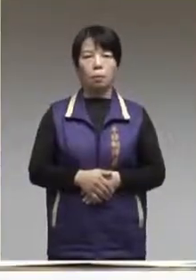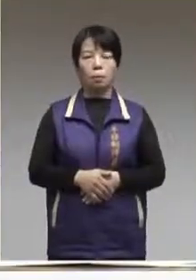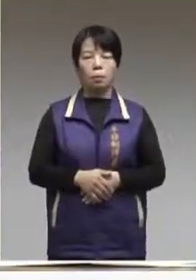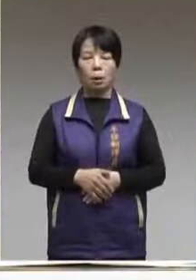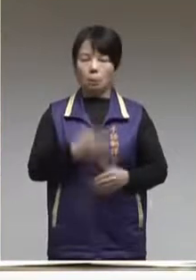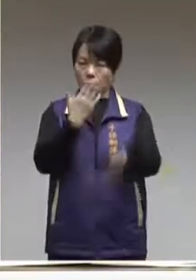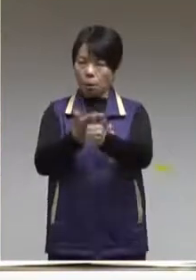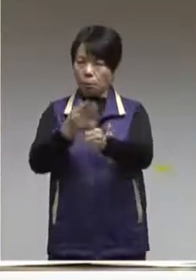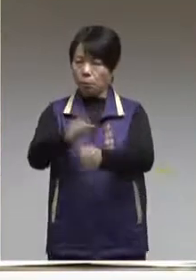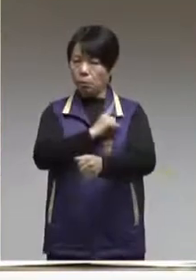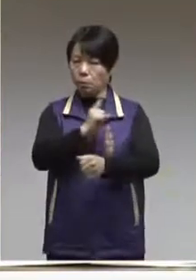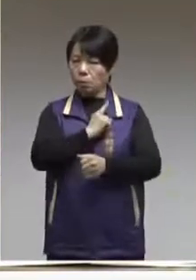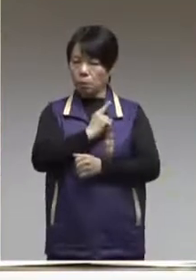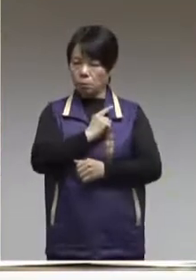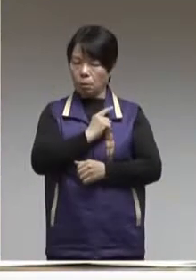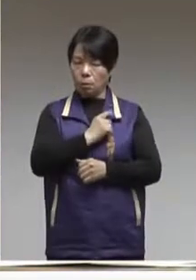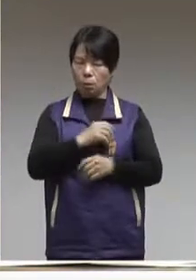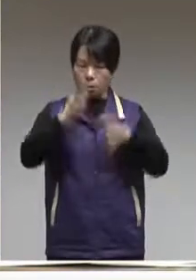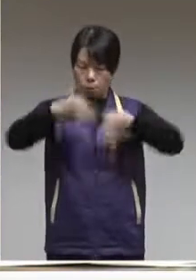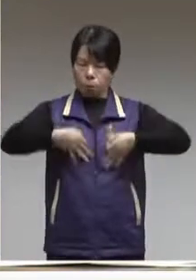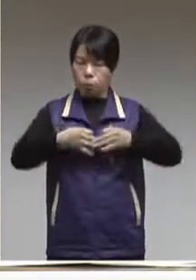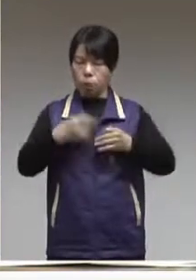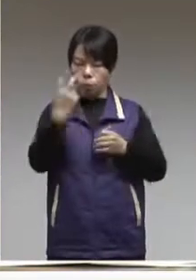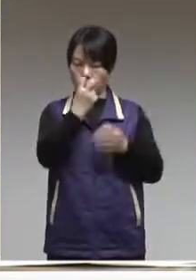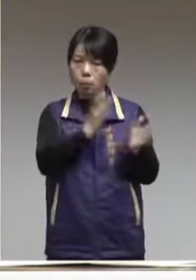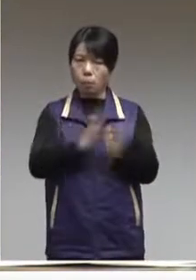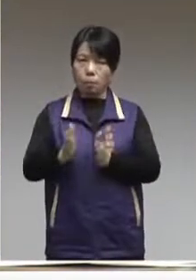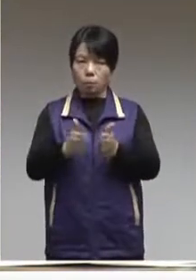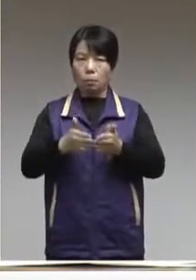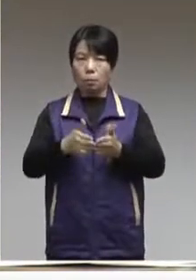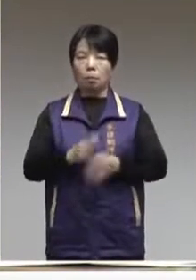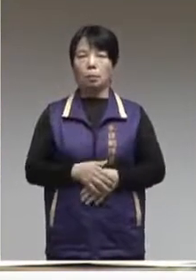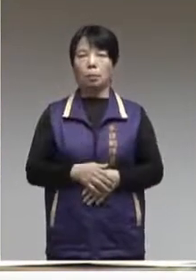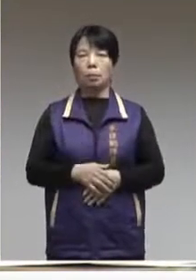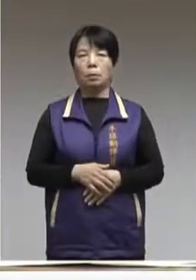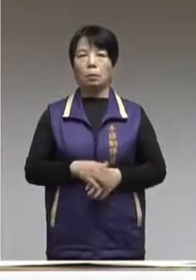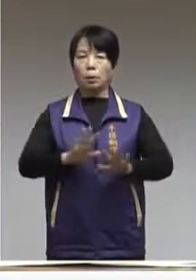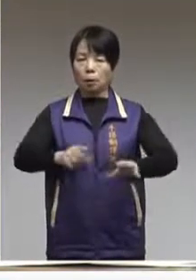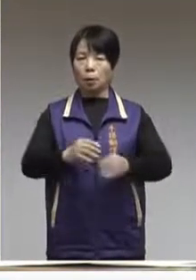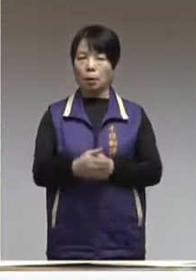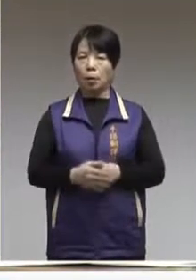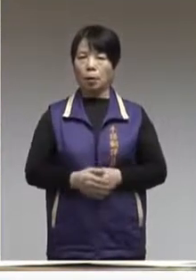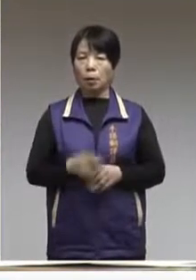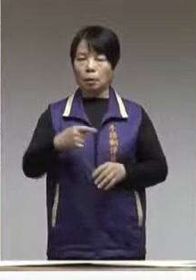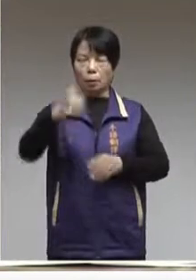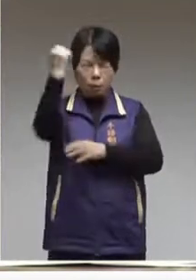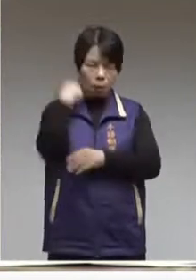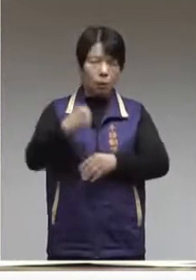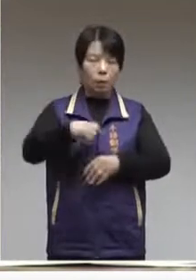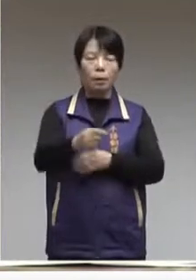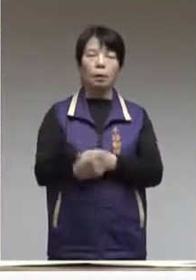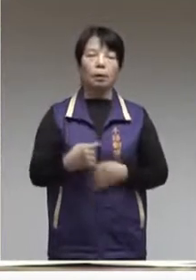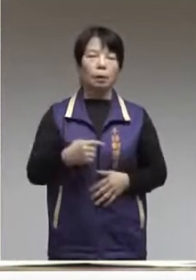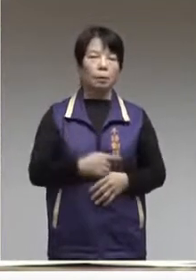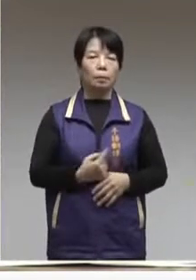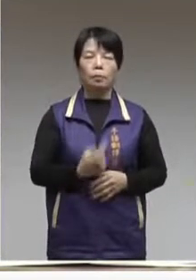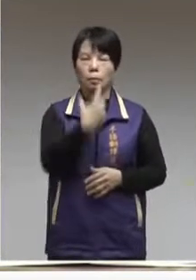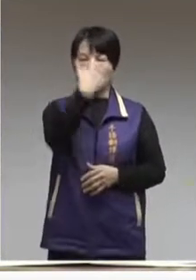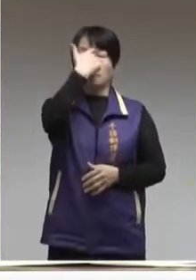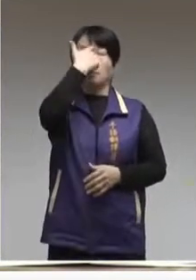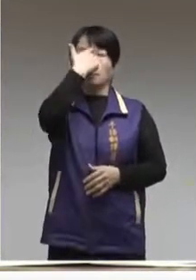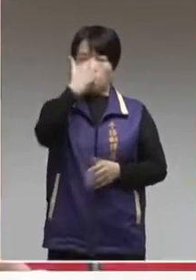要加强自主健康管理。简单讲就是讲，尽量套炸量体温，哈，